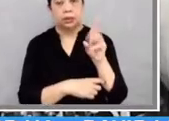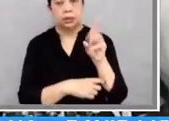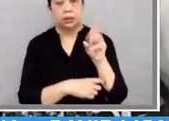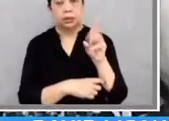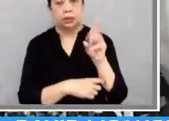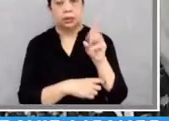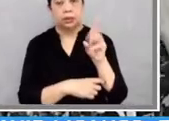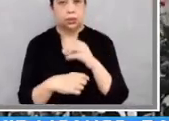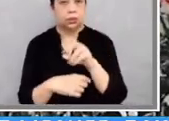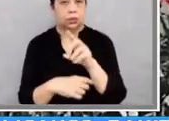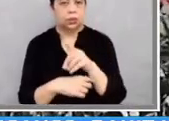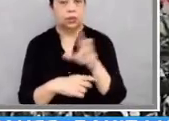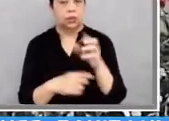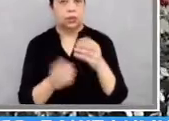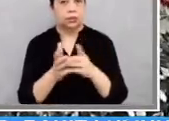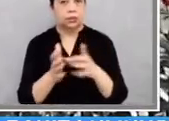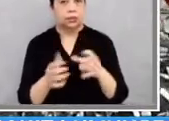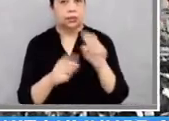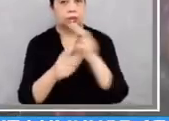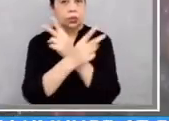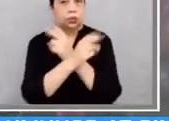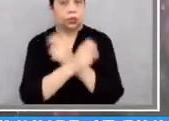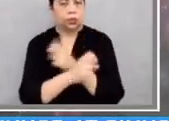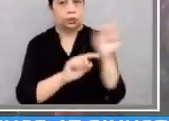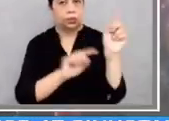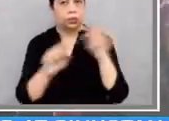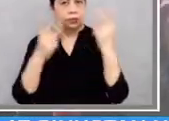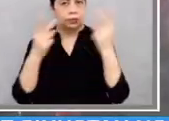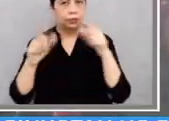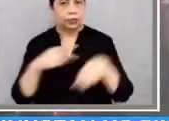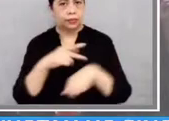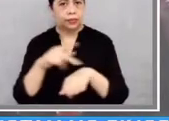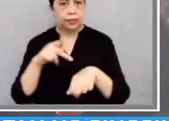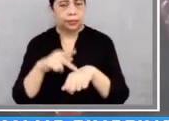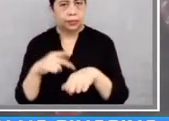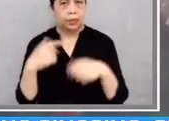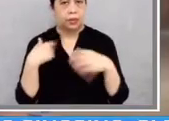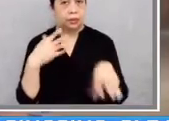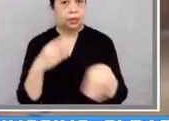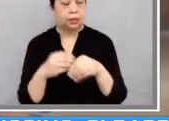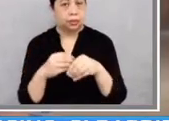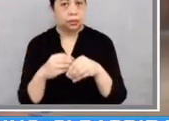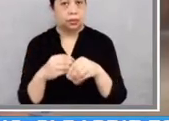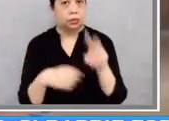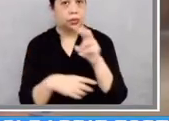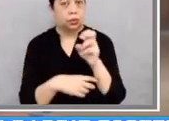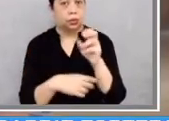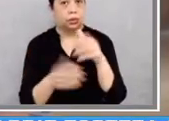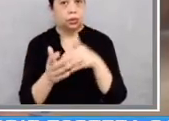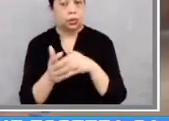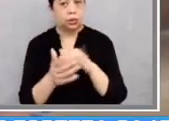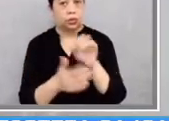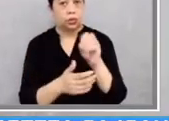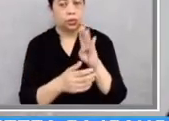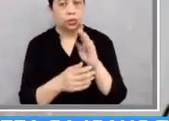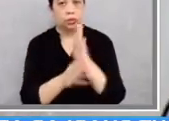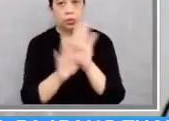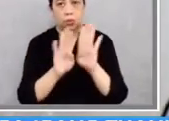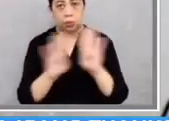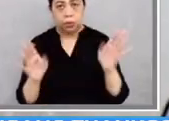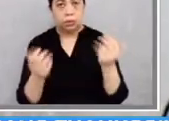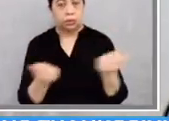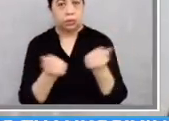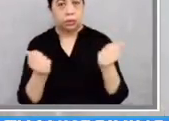ng delegasyon ng Austria na bumisita sa bansa. May dagdag na 200,000 job openings din para sa iba